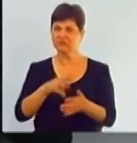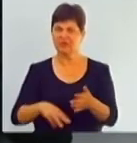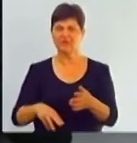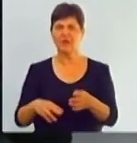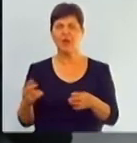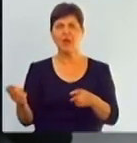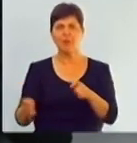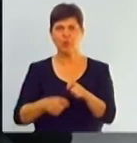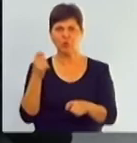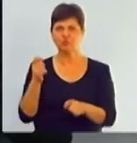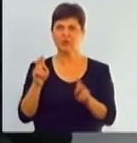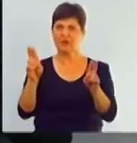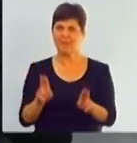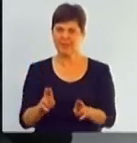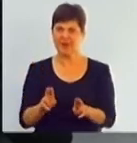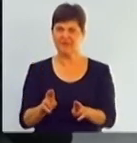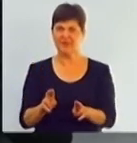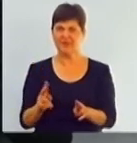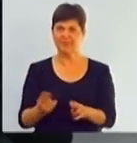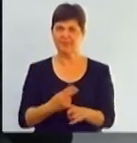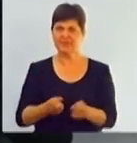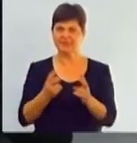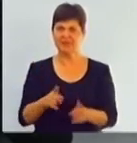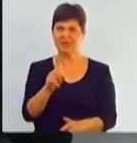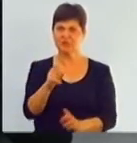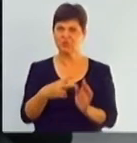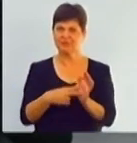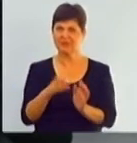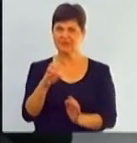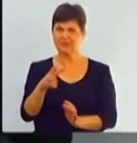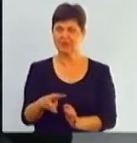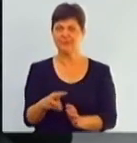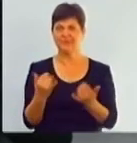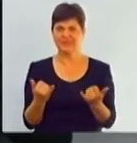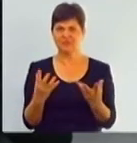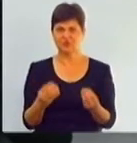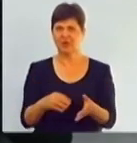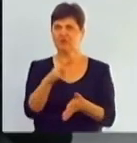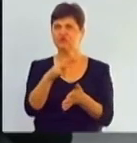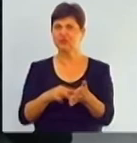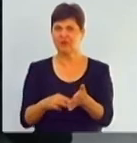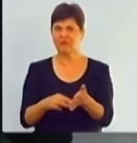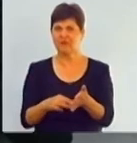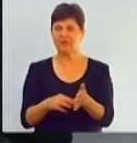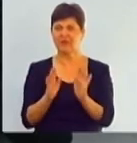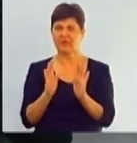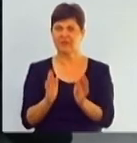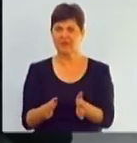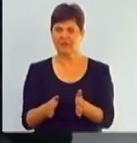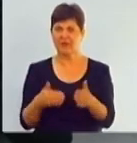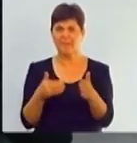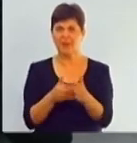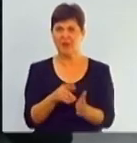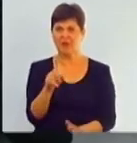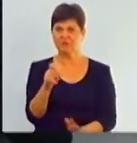безпеки, стаття 175 кодексу. На сьогоднішній день вона передбачає накладення штрафів лише максимум